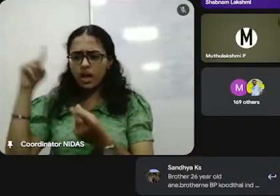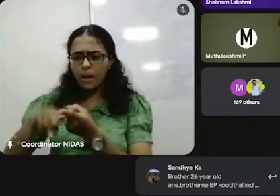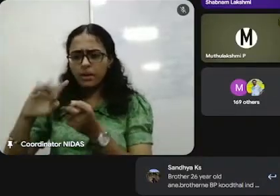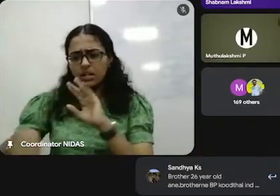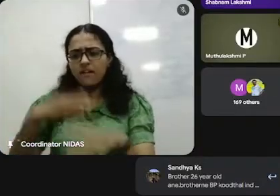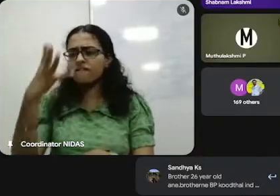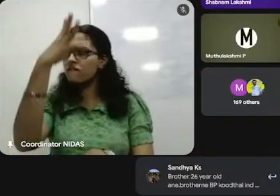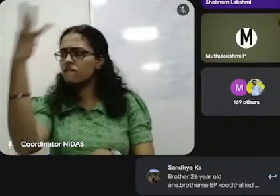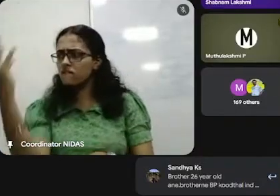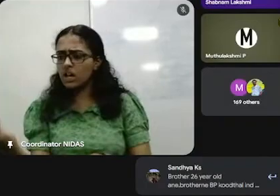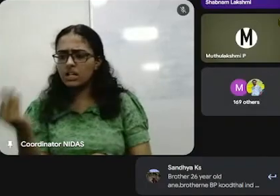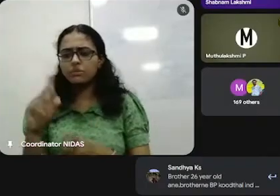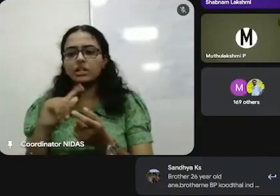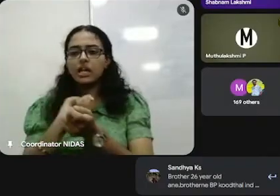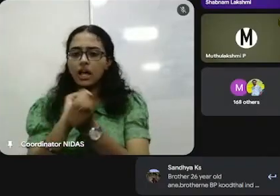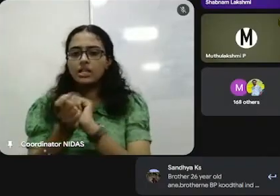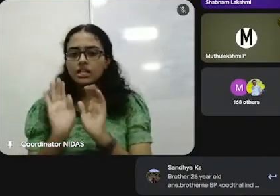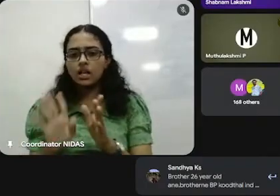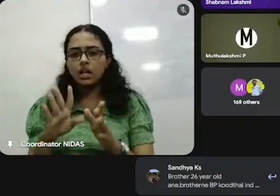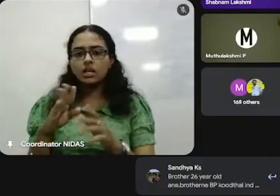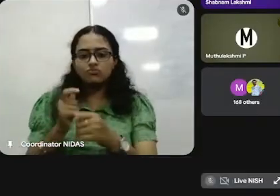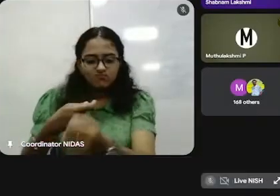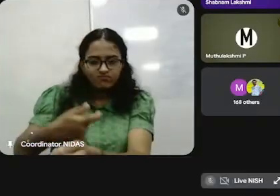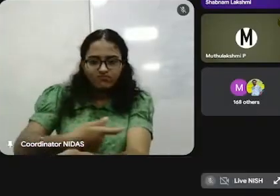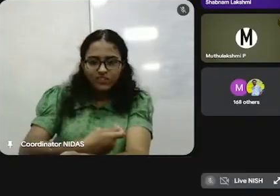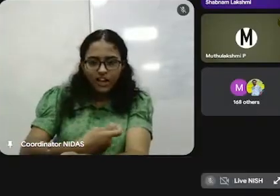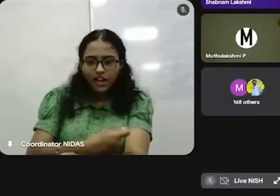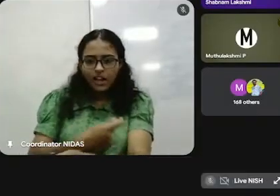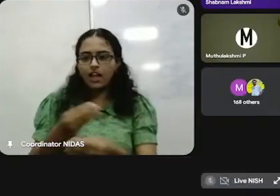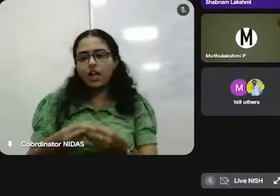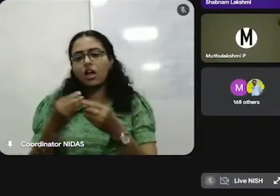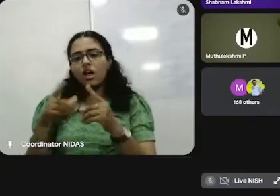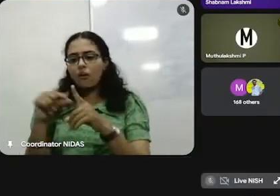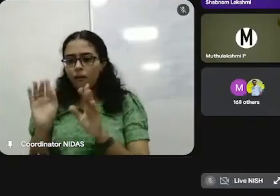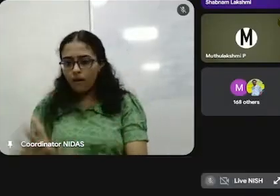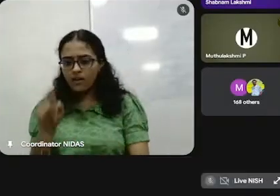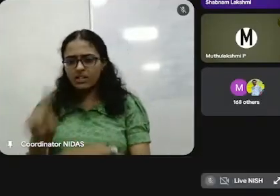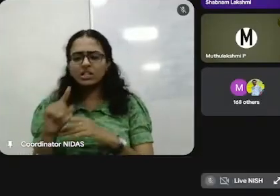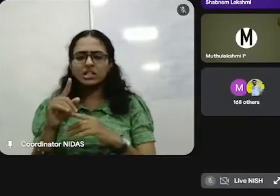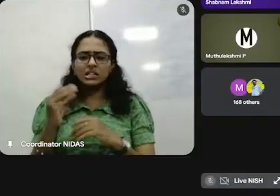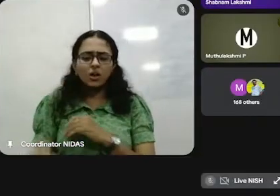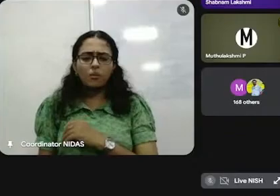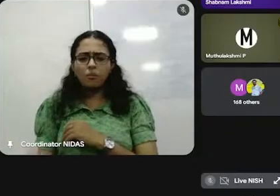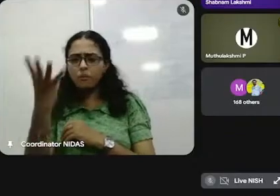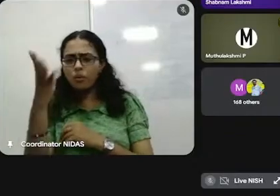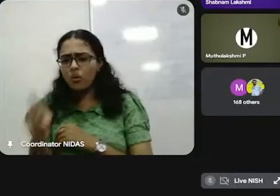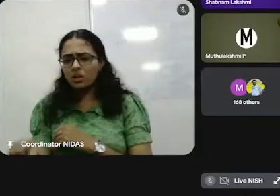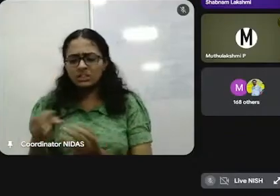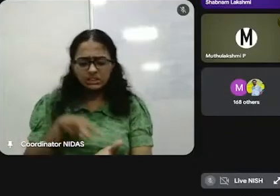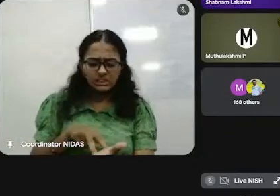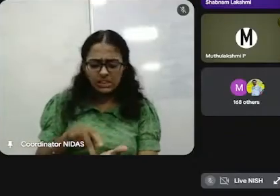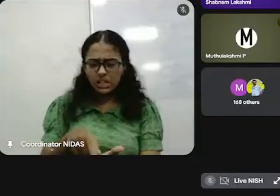തന്നെ ഹോസ്പിറ്റലിൽ കൊണ്ടുപോയി. അപ്പൊ തന്നെ ഒരു ഇഞ്ചക്ഷൻ എടുത്തു പേഷ്യന്റിന്. അപ്പത്തേക്കിനും രാവിലെ ആയപ്പോഴത്തേനും പിന്നെ പേഷ്യന്റ് പതുക്കെ നടക്കാനൊക്കെ